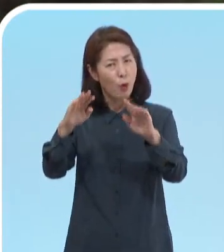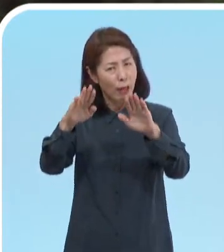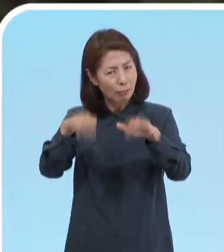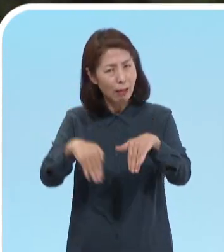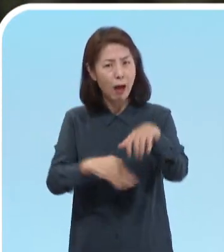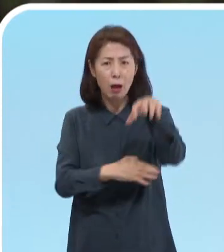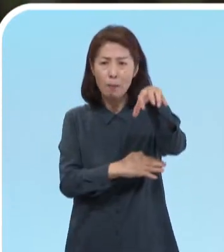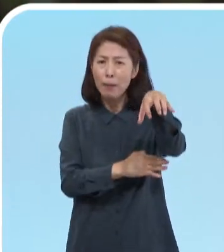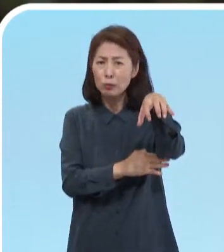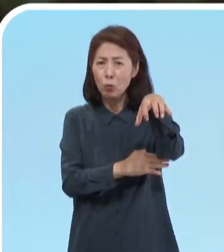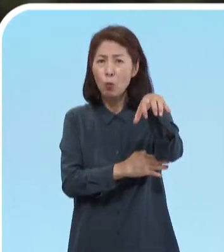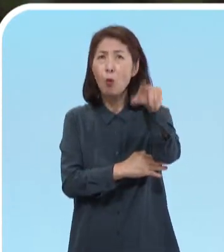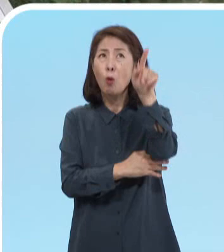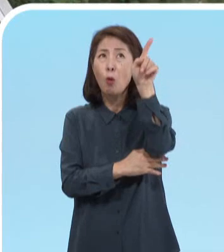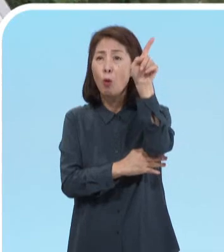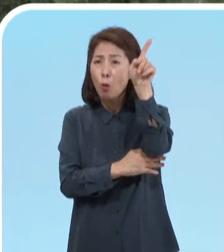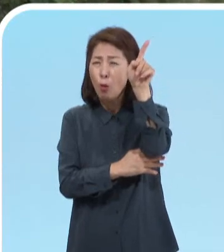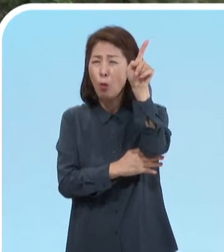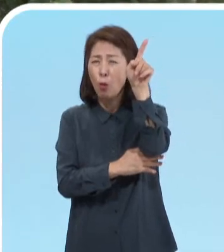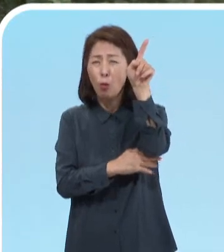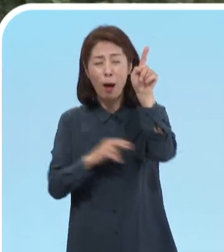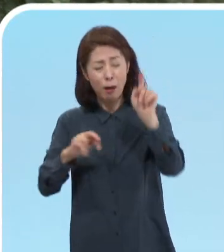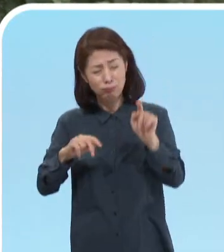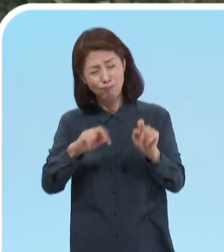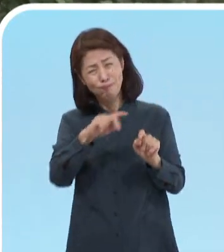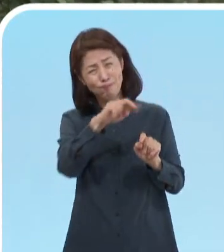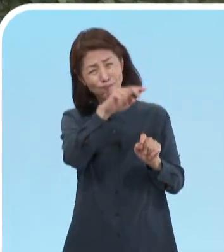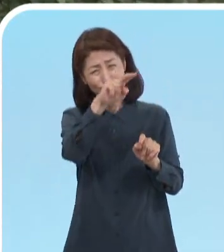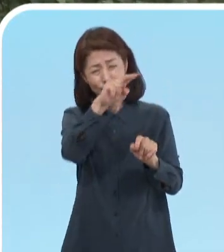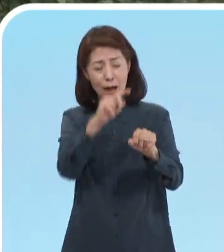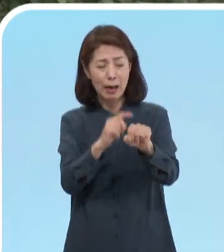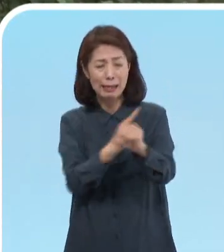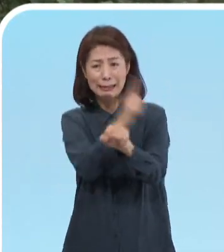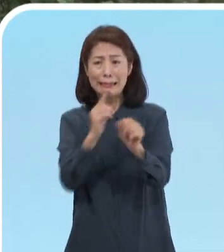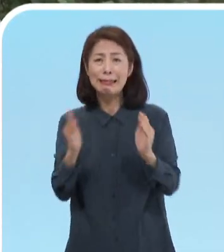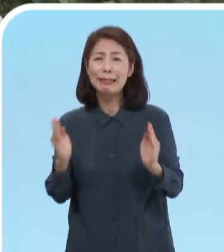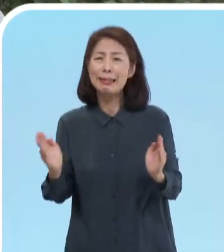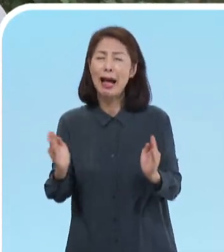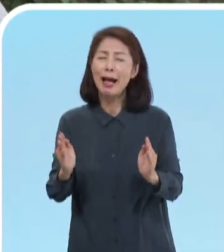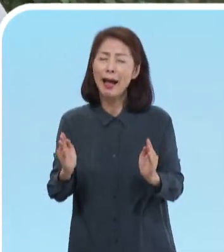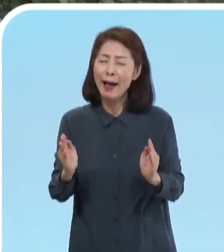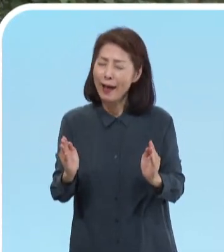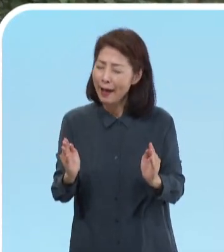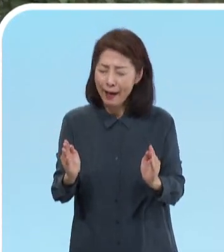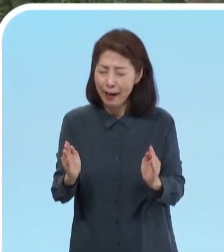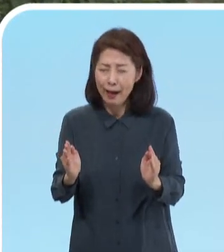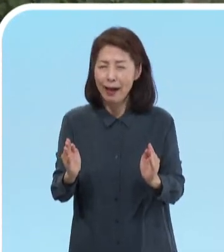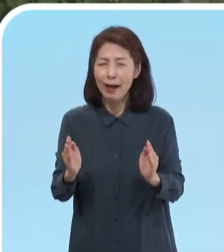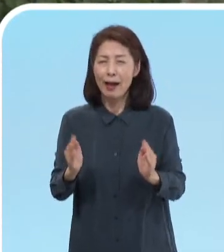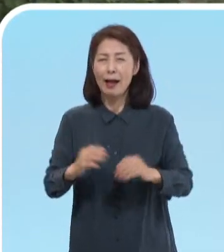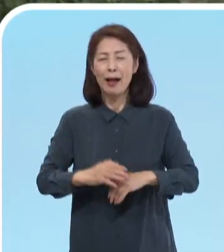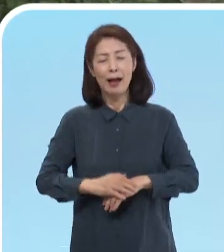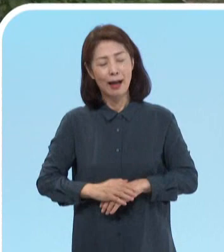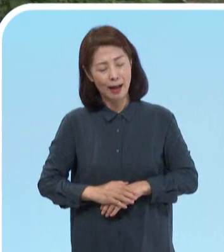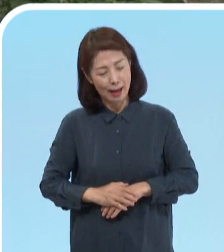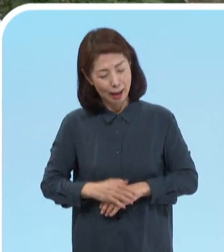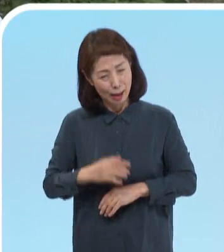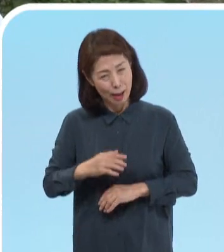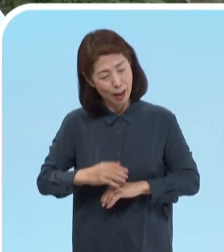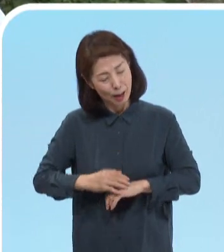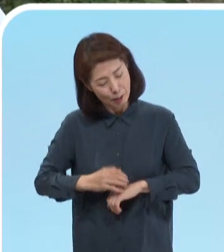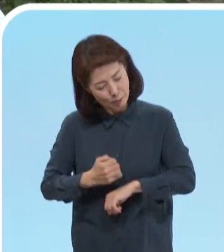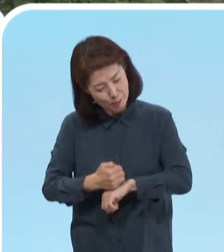ど、この上を1時間くらい登らなきゃいけないそうです。1時間か。